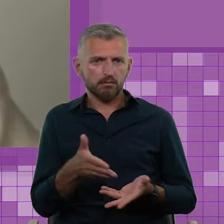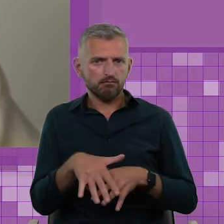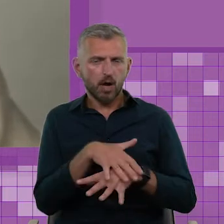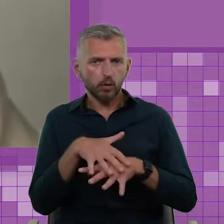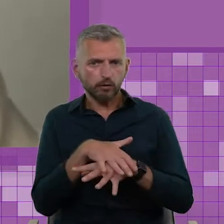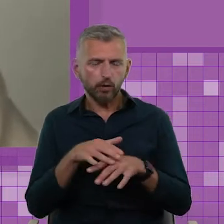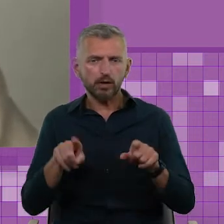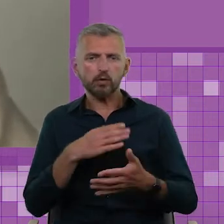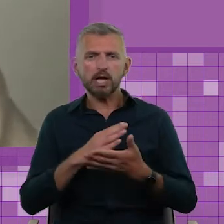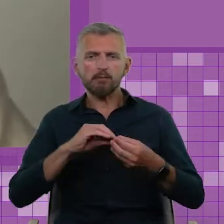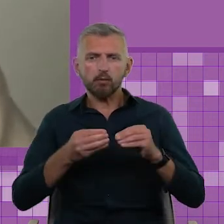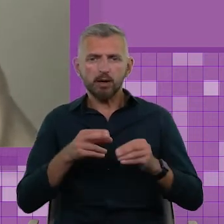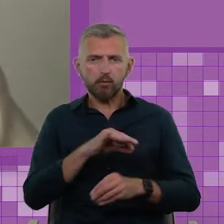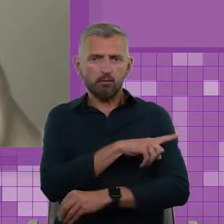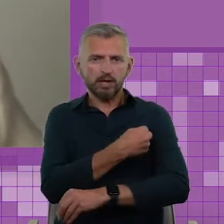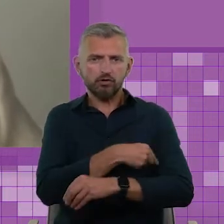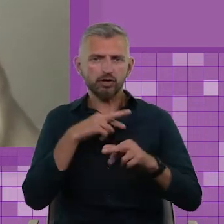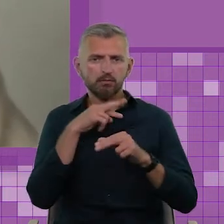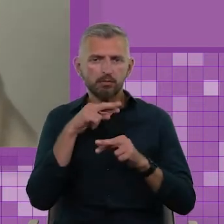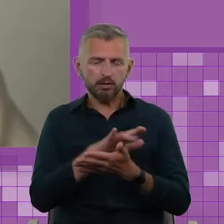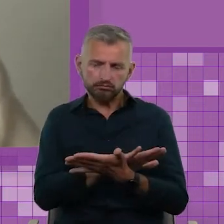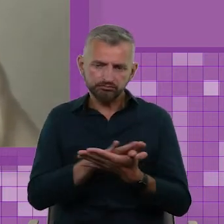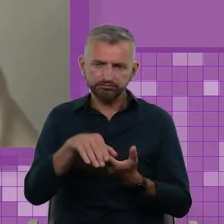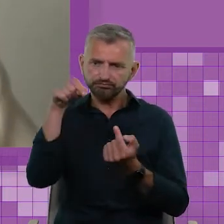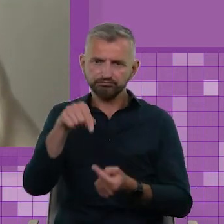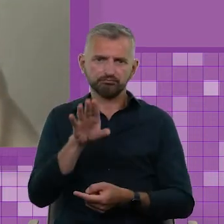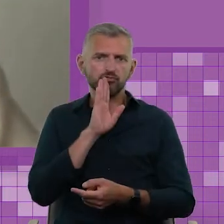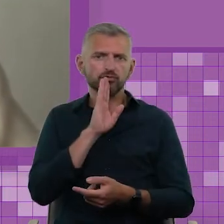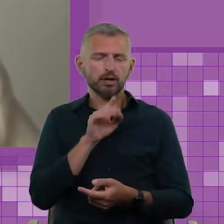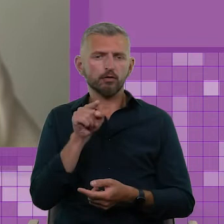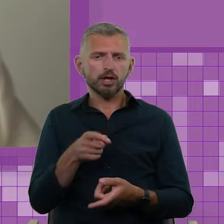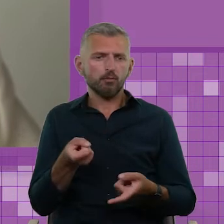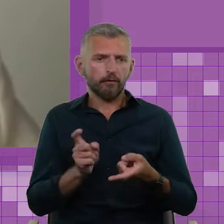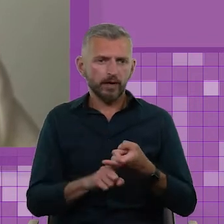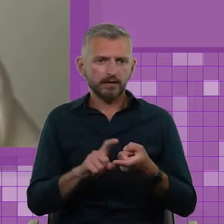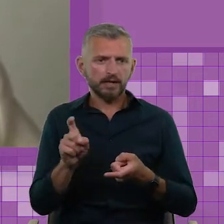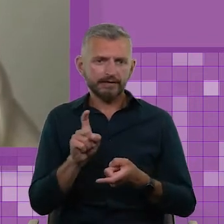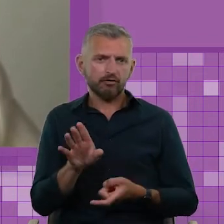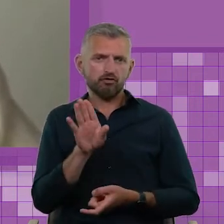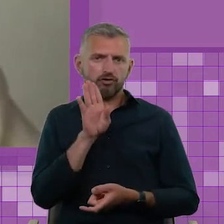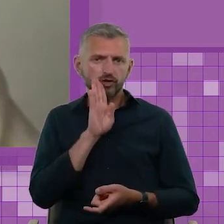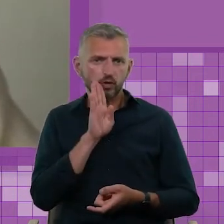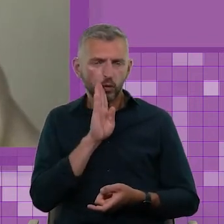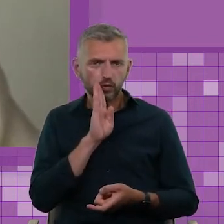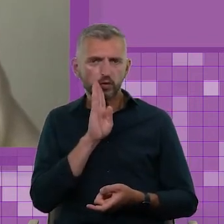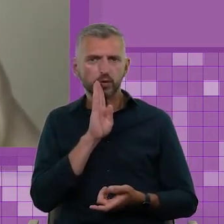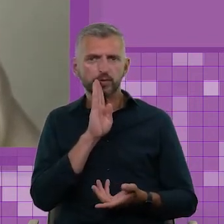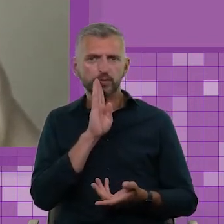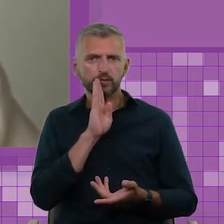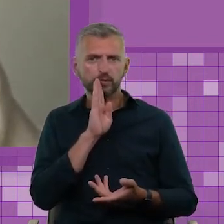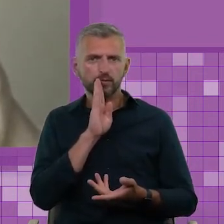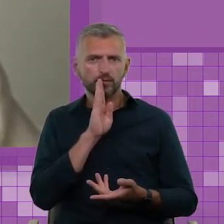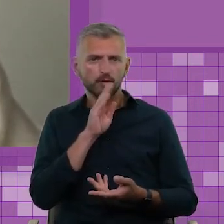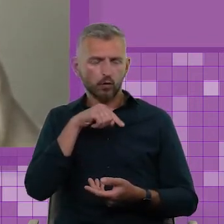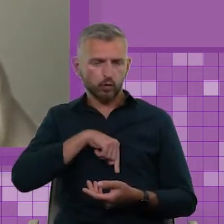масово. Також є проблема по медичним препаратам, які суто специфічні для жінок, вони пов'язані з жіночою структурою,